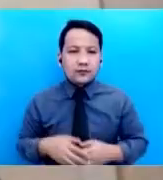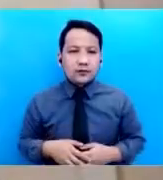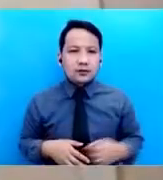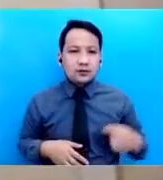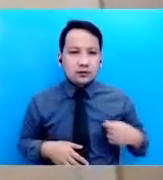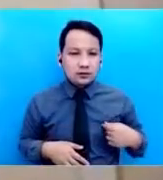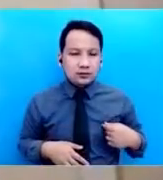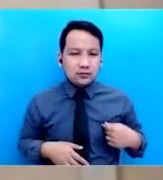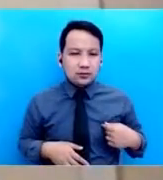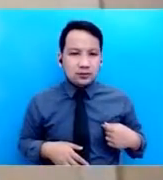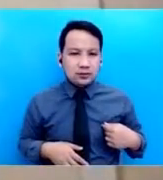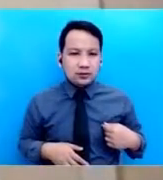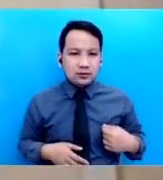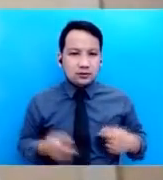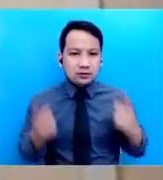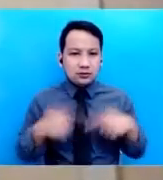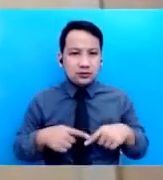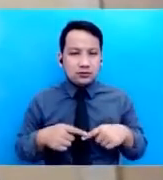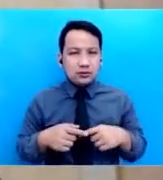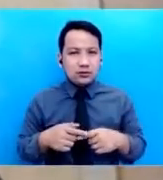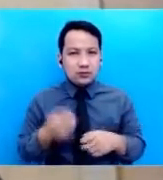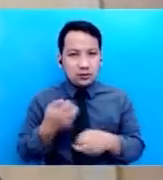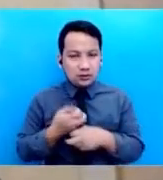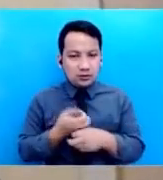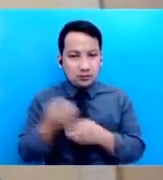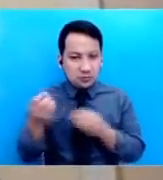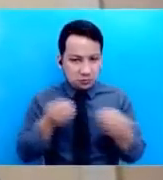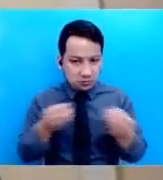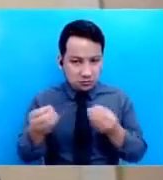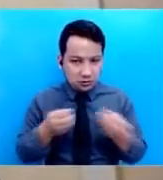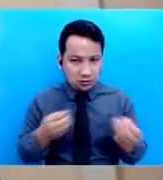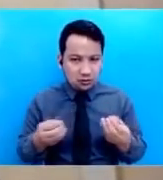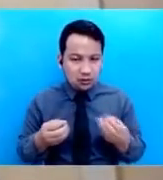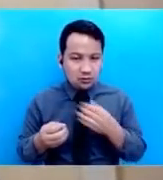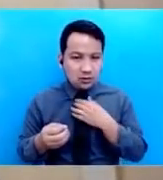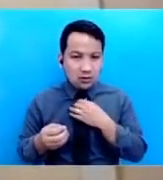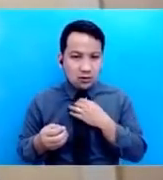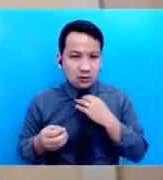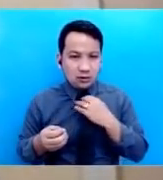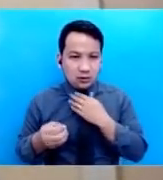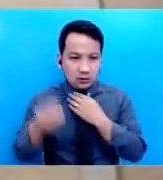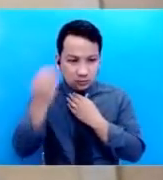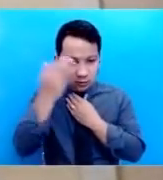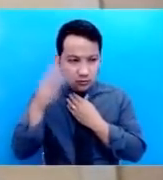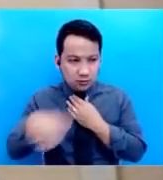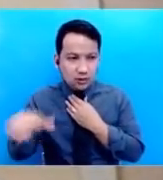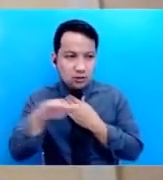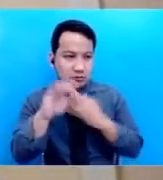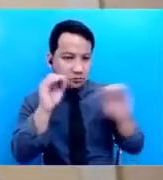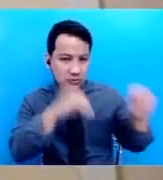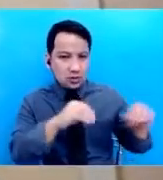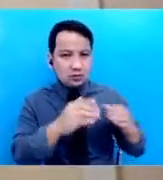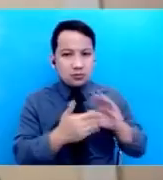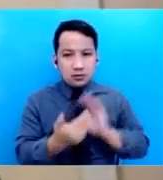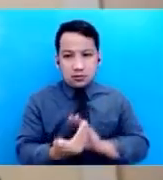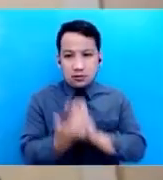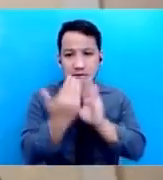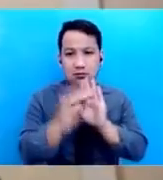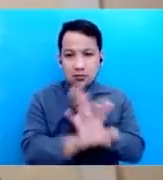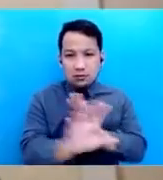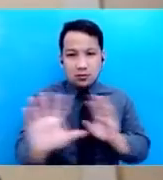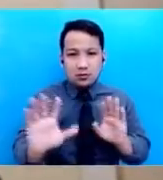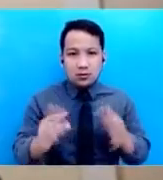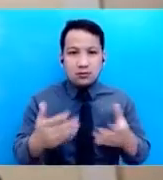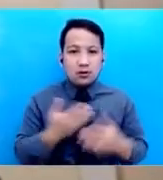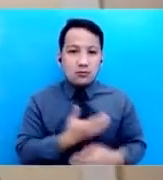ang apektado ngayon yung operations ho namin kasi syempre ho, hindi namin maalis dun sa iba namin mga tauhan na nasa front lines na